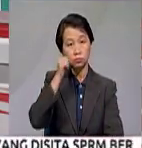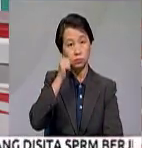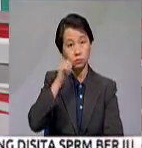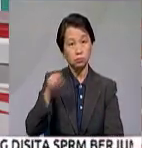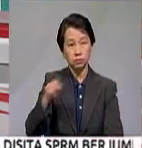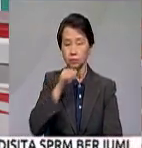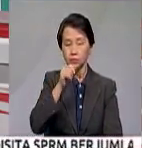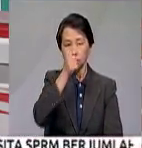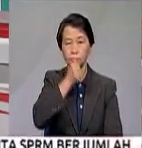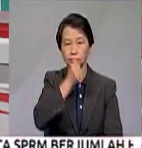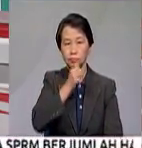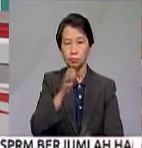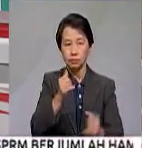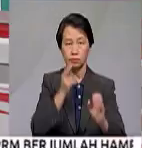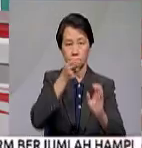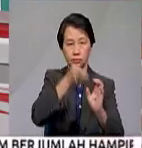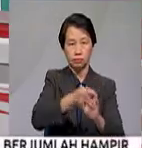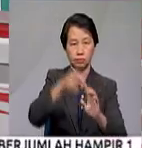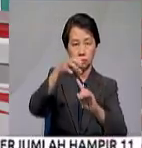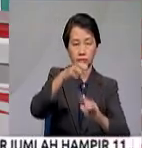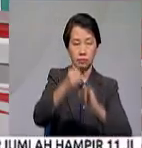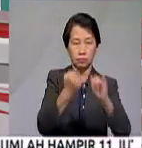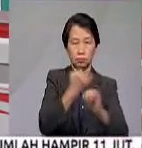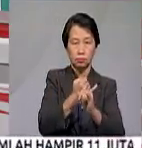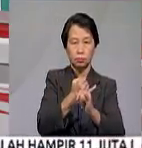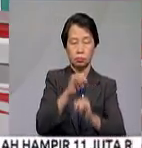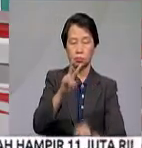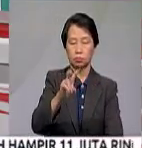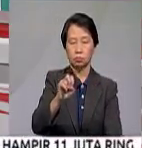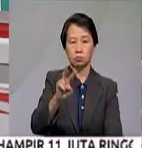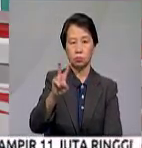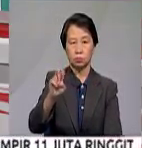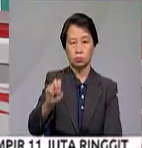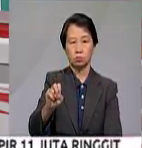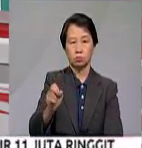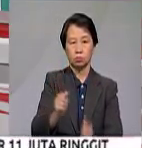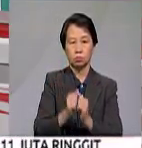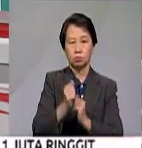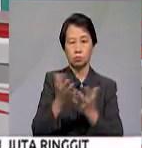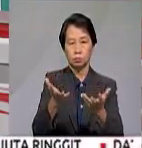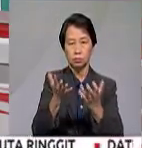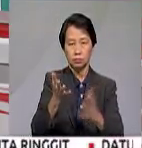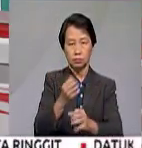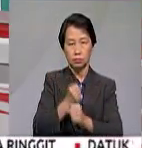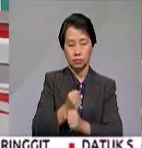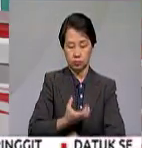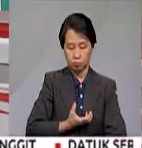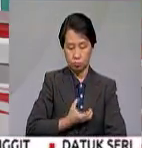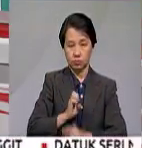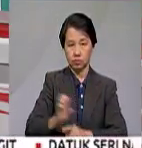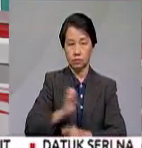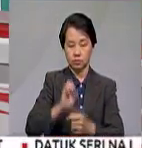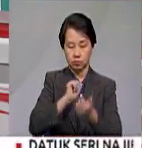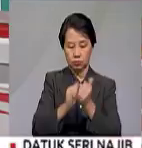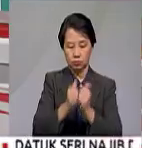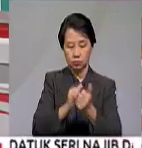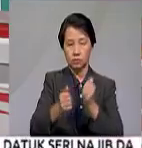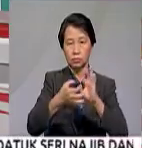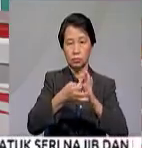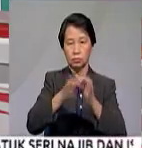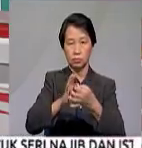itu juga tidak sabar untuk menyertai kejohanan antarabangsa musim 2020 dengan impian untuk menang pingat emas di